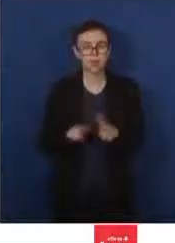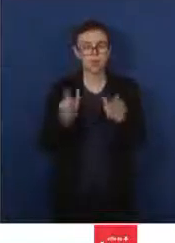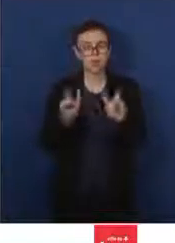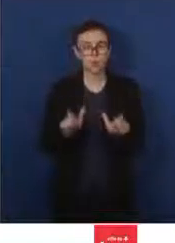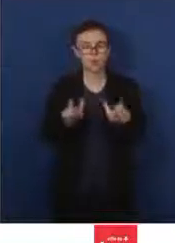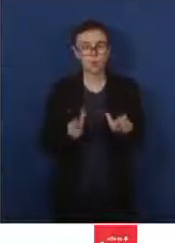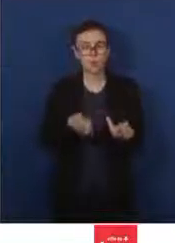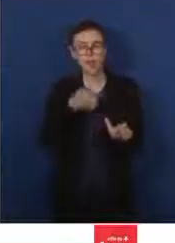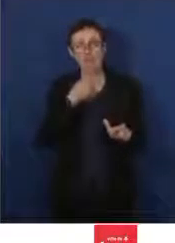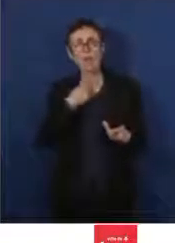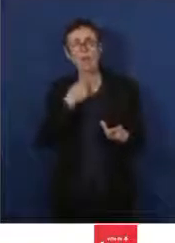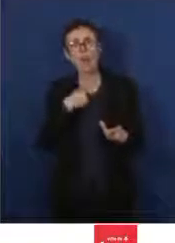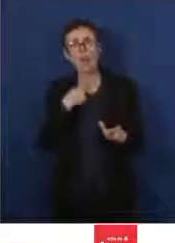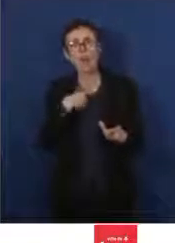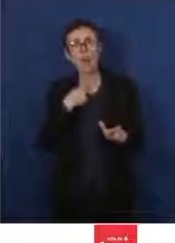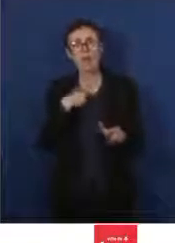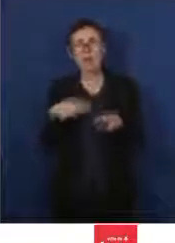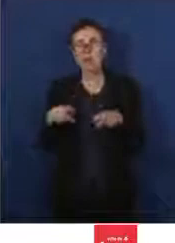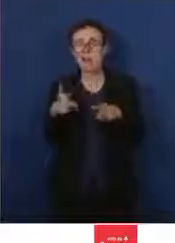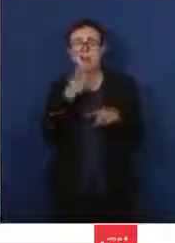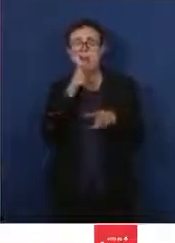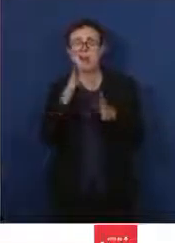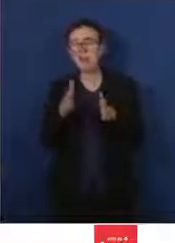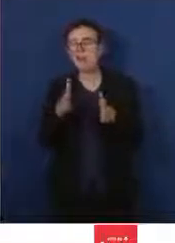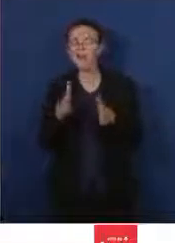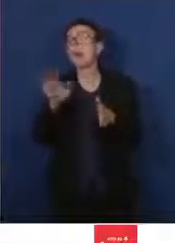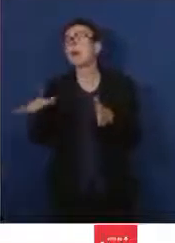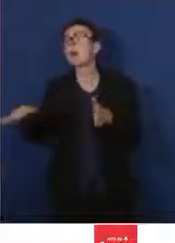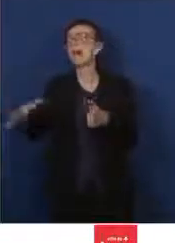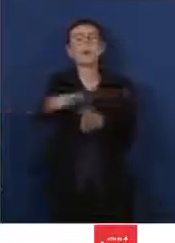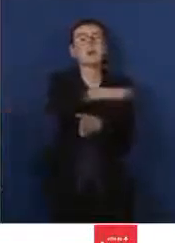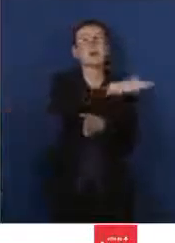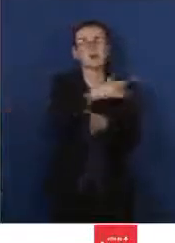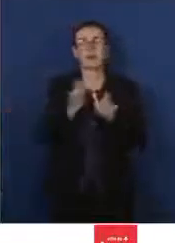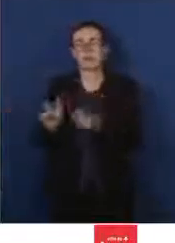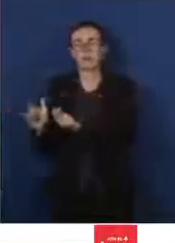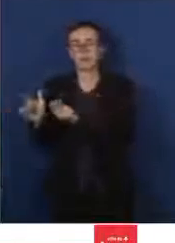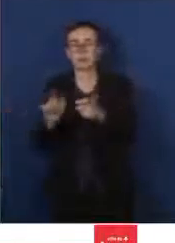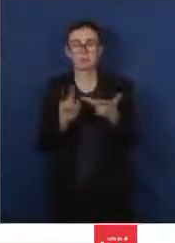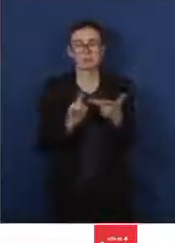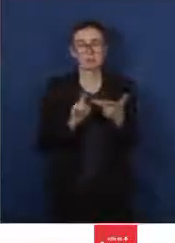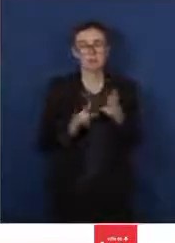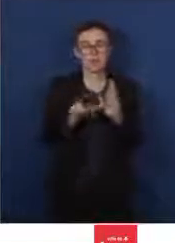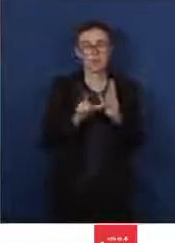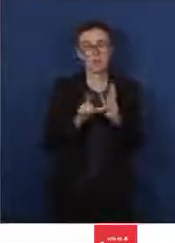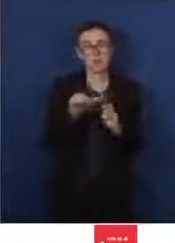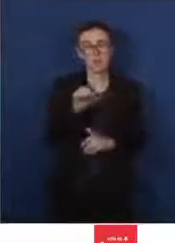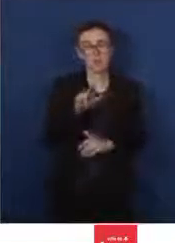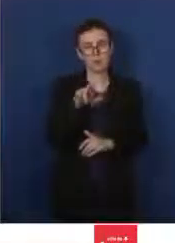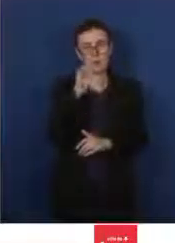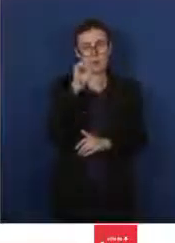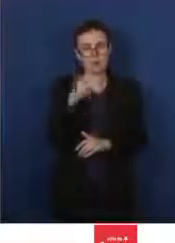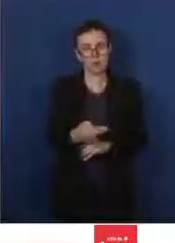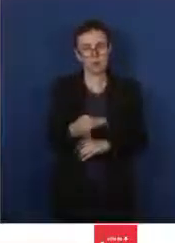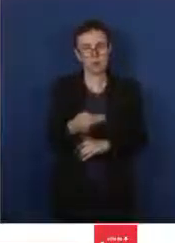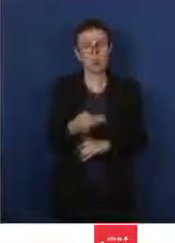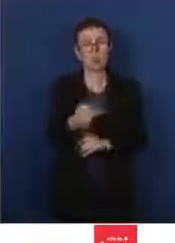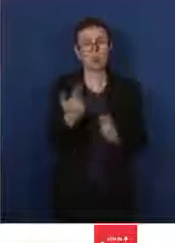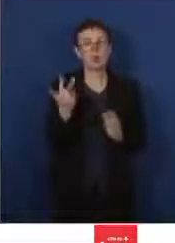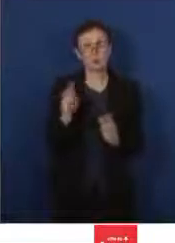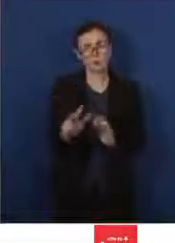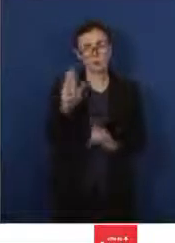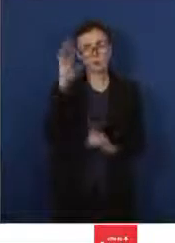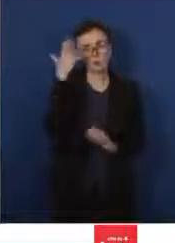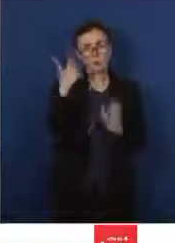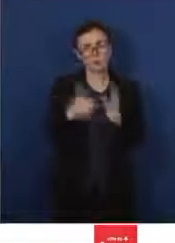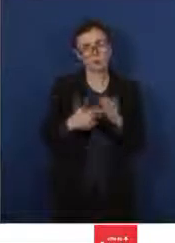voisines, ainsi que l'usage de la loi dite Osson du 3 août 2018 autorisant la confiscation des véhicules utilisés pour les